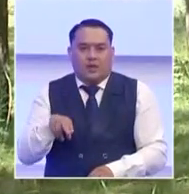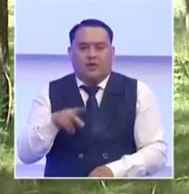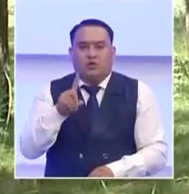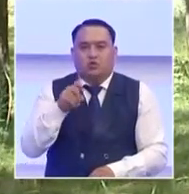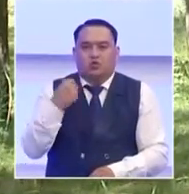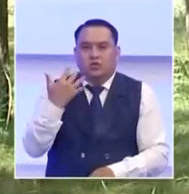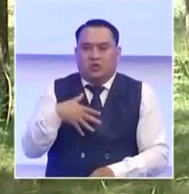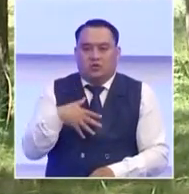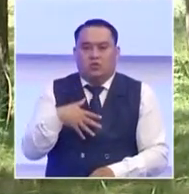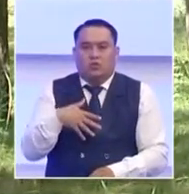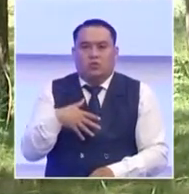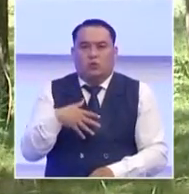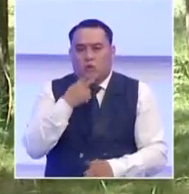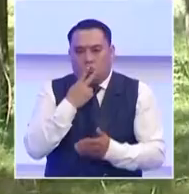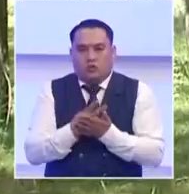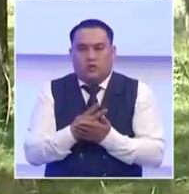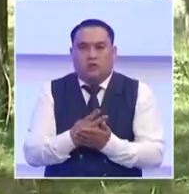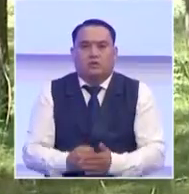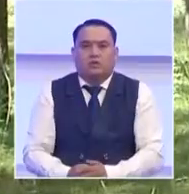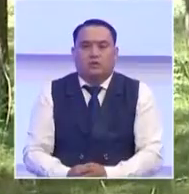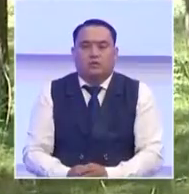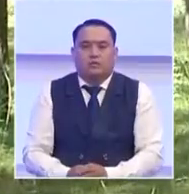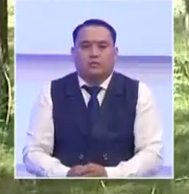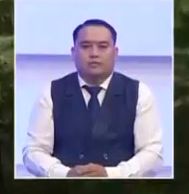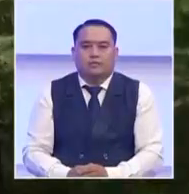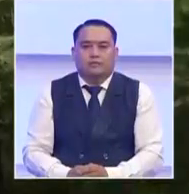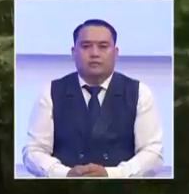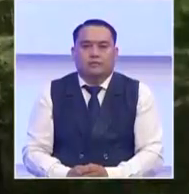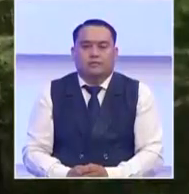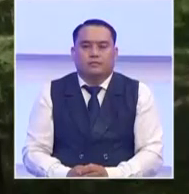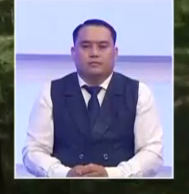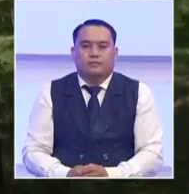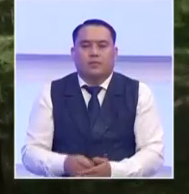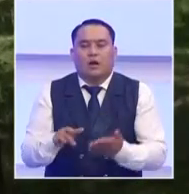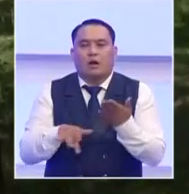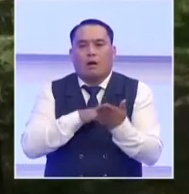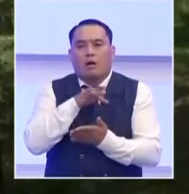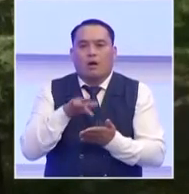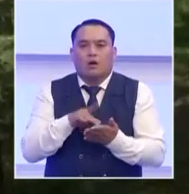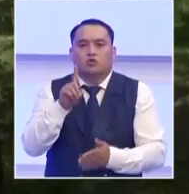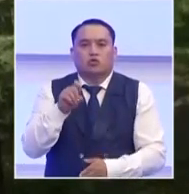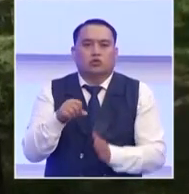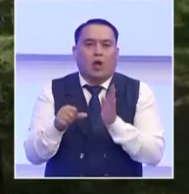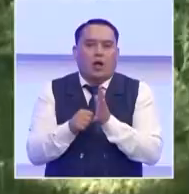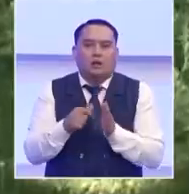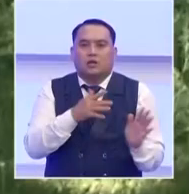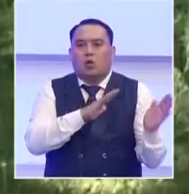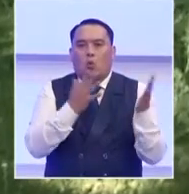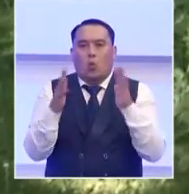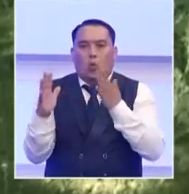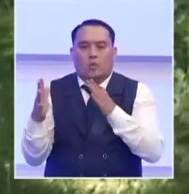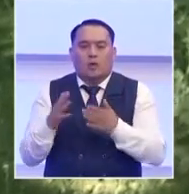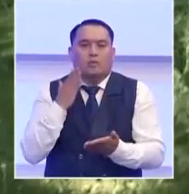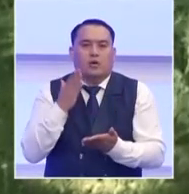150 айлық есептік көрсеткіш аралығында айып пұл салынды. Жалпы қала аумағында 106 гектар орман алқабы бар. Ресми